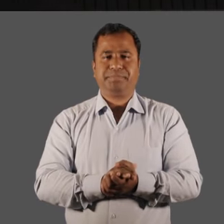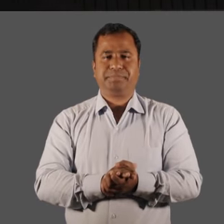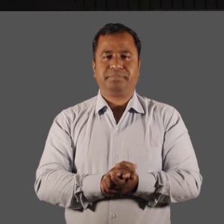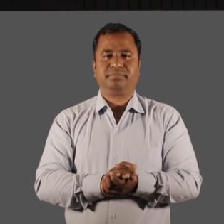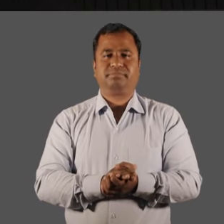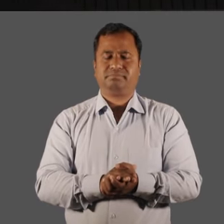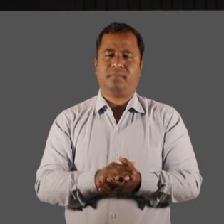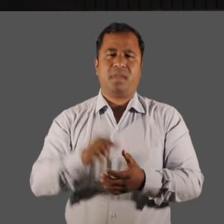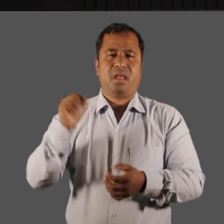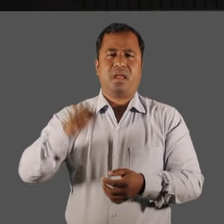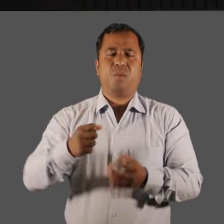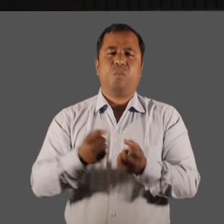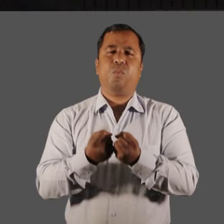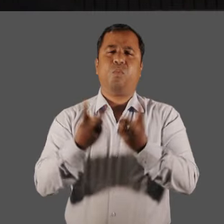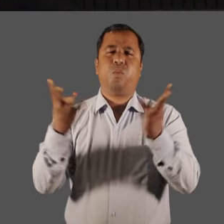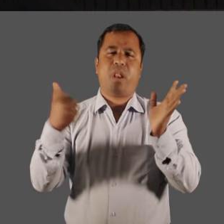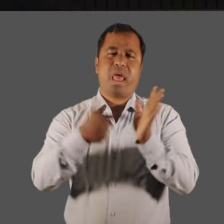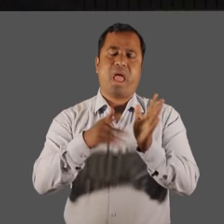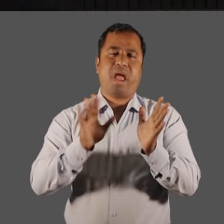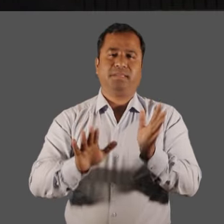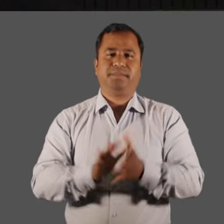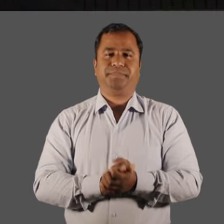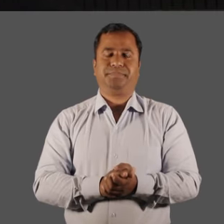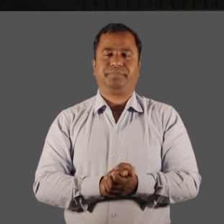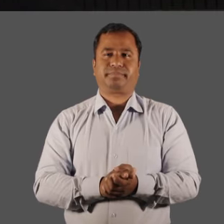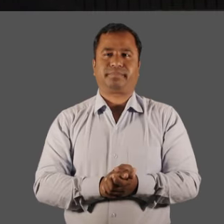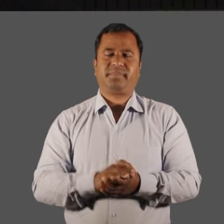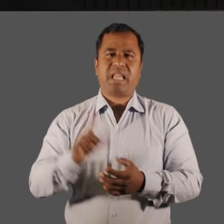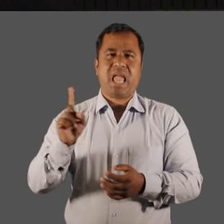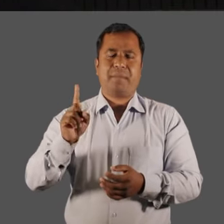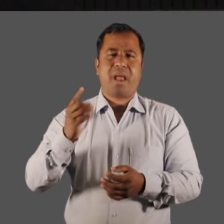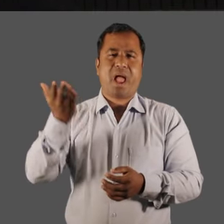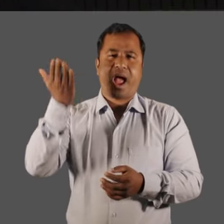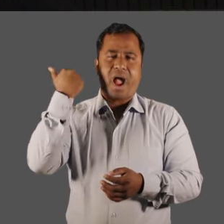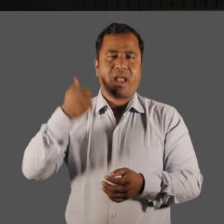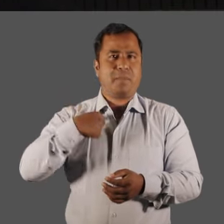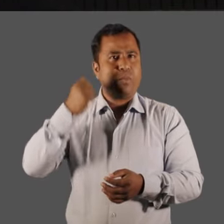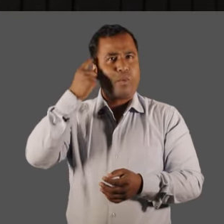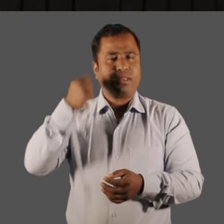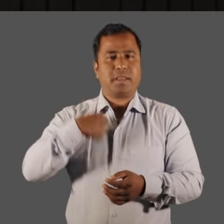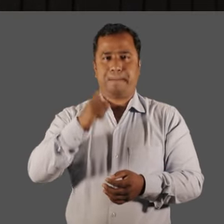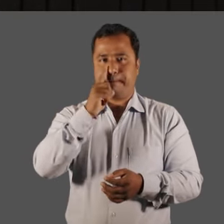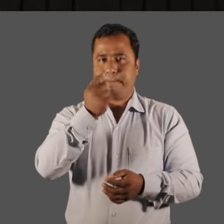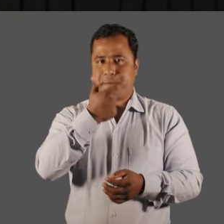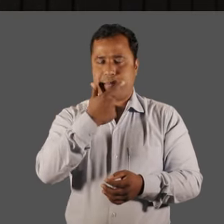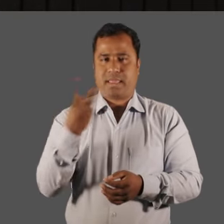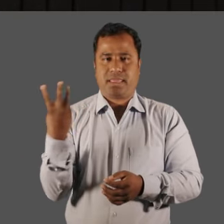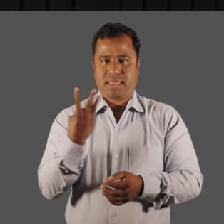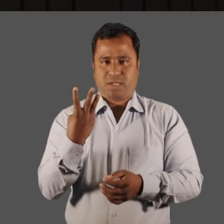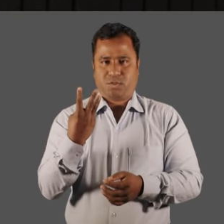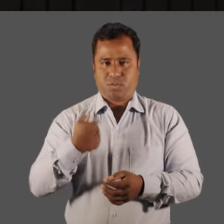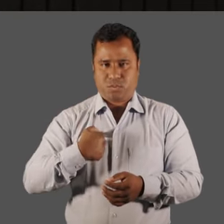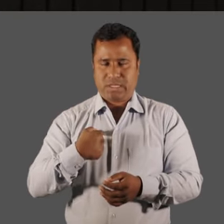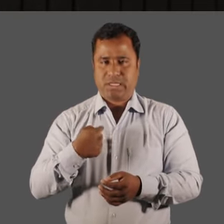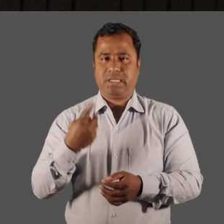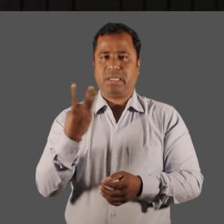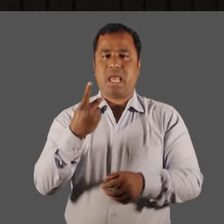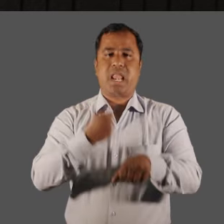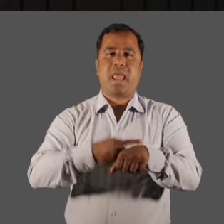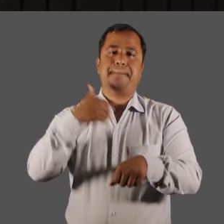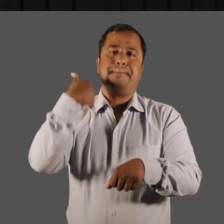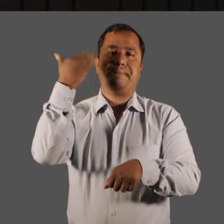এরকম তো অসংখ্যবার এমন হয়েছে আমার সাথে। একবার আমার মনে আছে, আমার বাবা-মা, আমরা ৩ জন ঢাকার